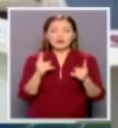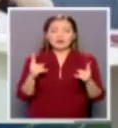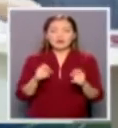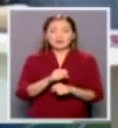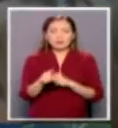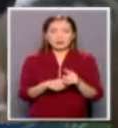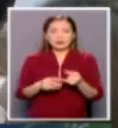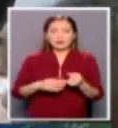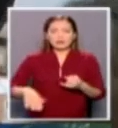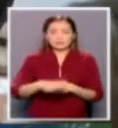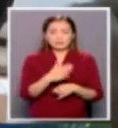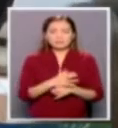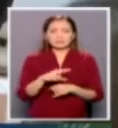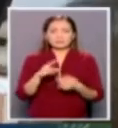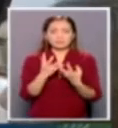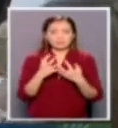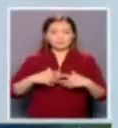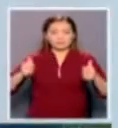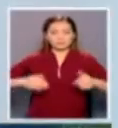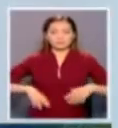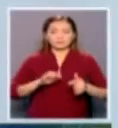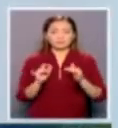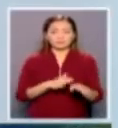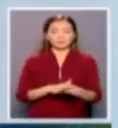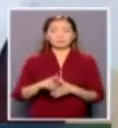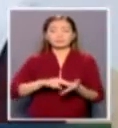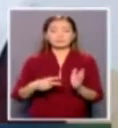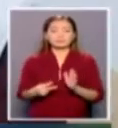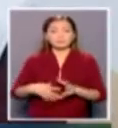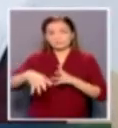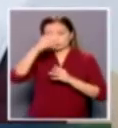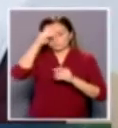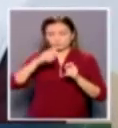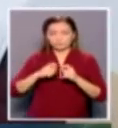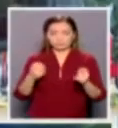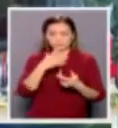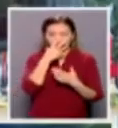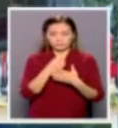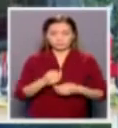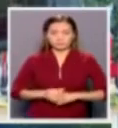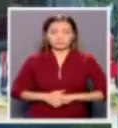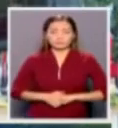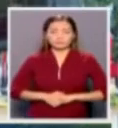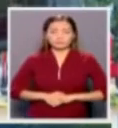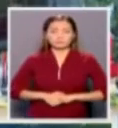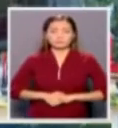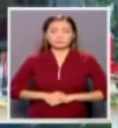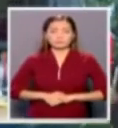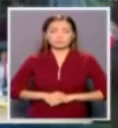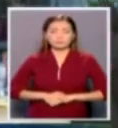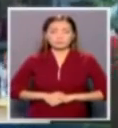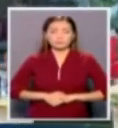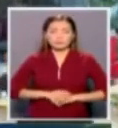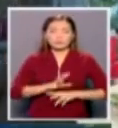актуальные вопросы страны, механизмы и пути их реализации, высказали свои предложения.